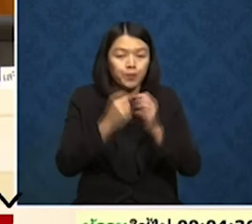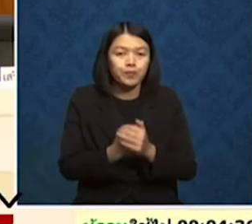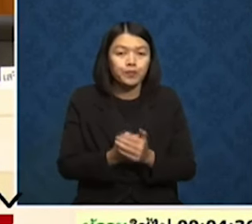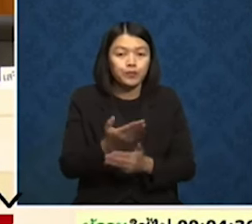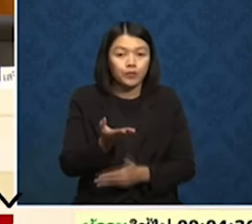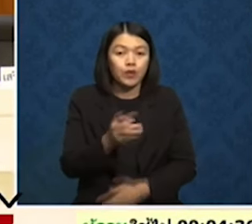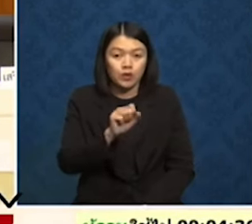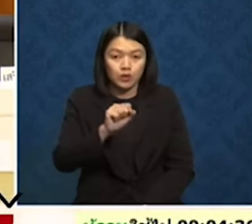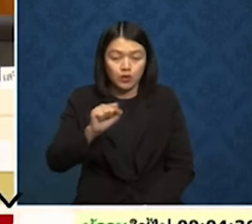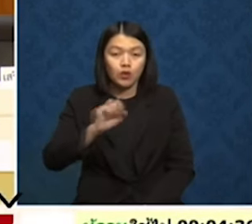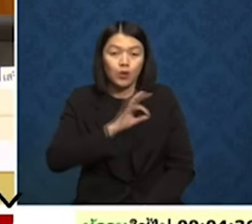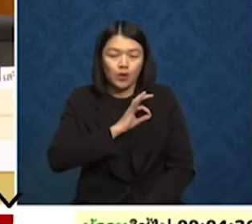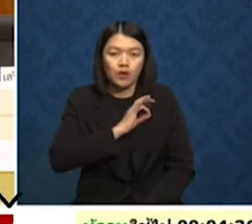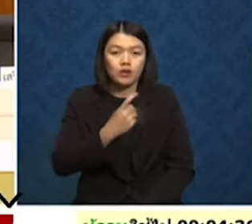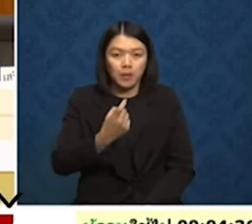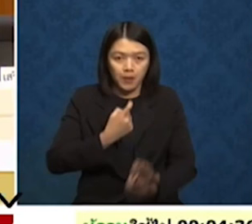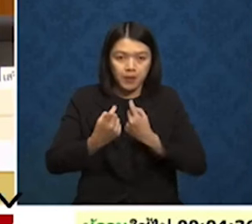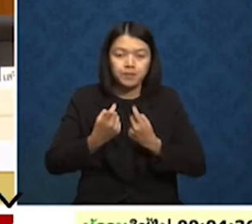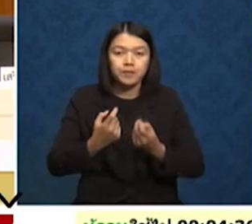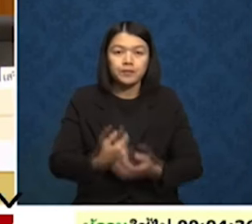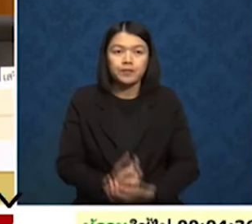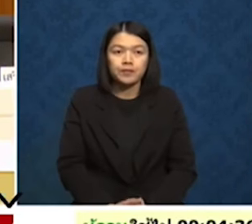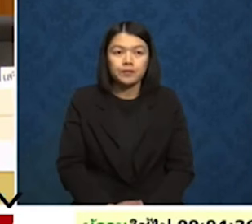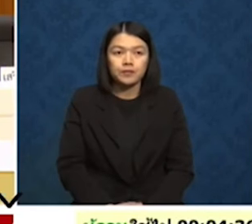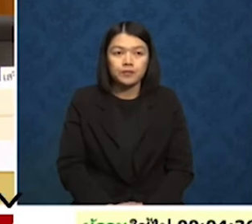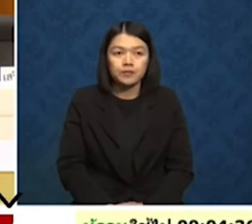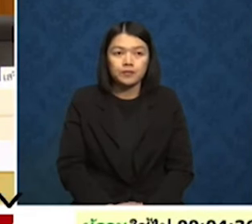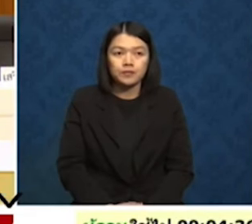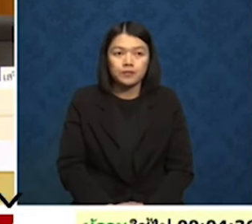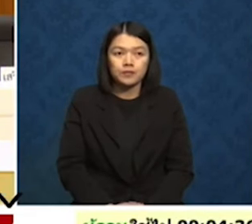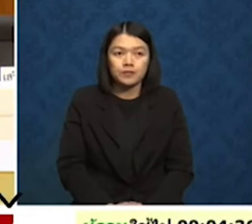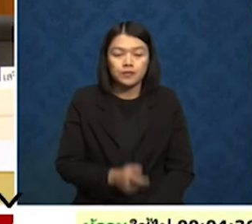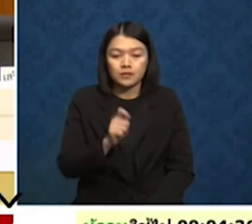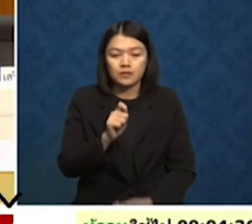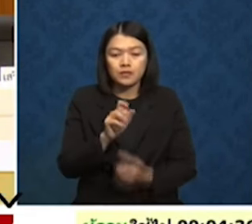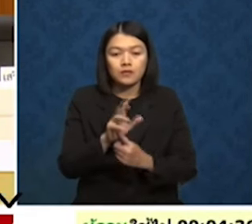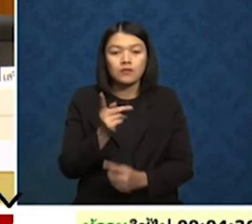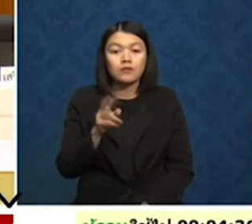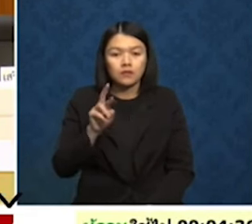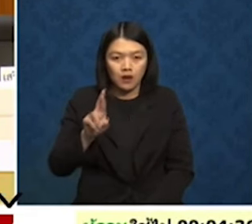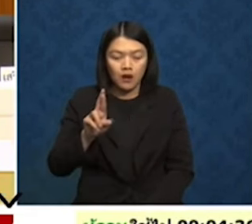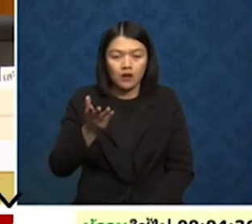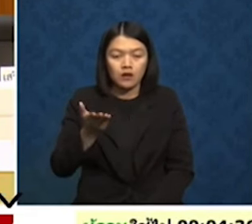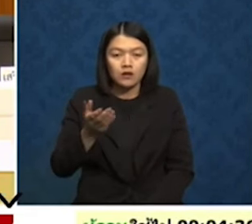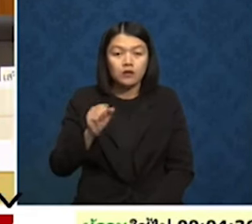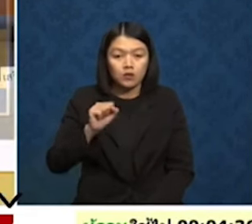านสมัชิกสภาผู้ต้ Arท่านอักระตองใจสด relievenal